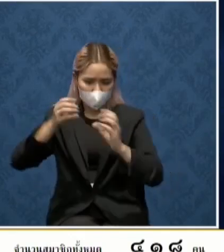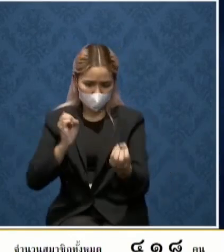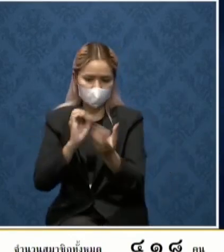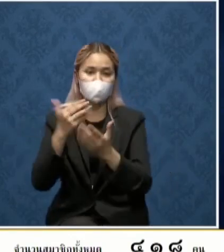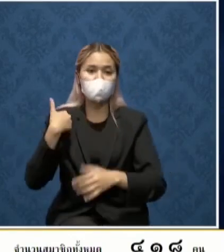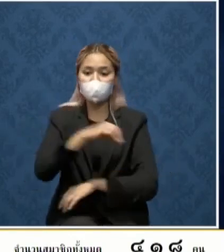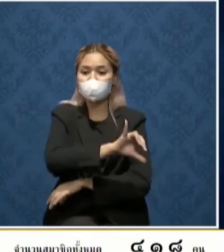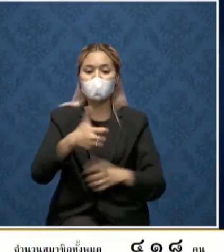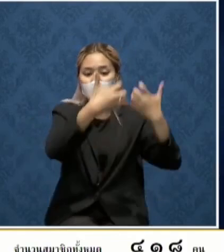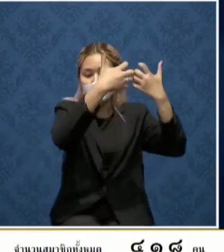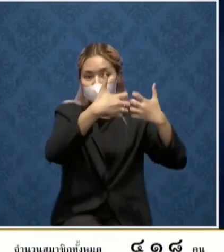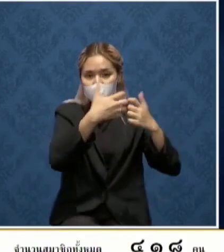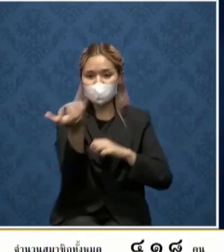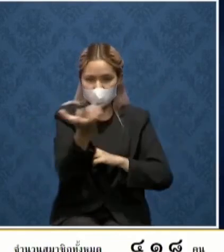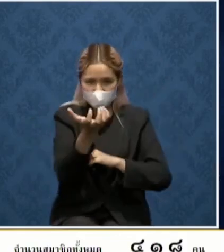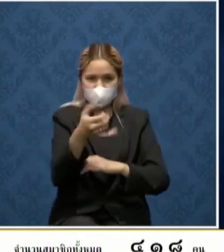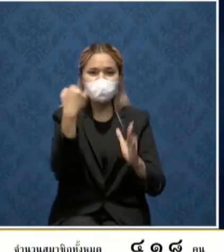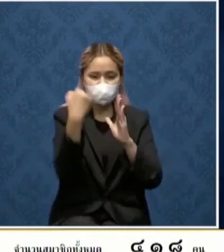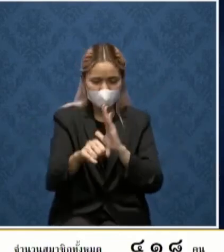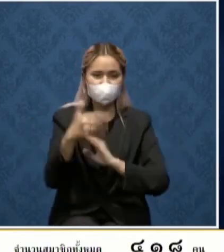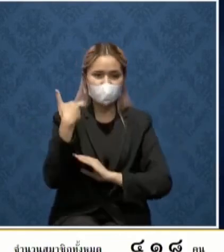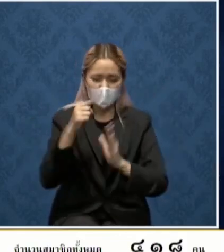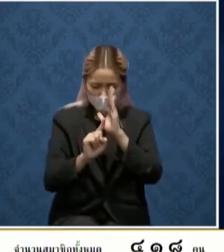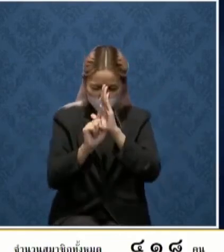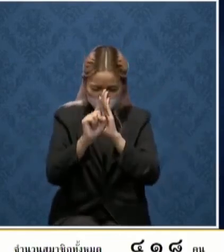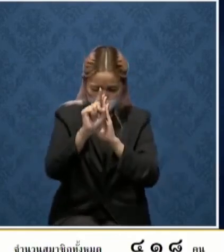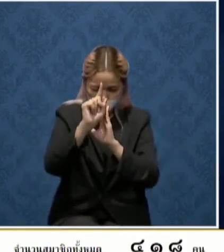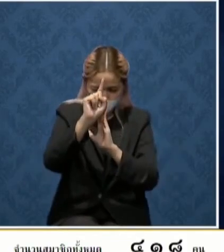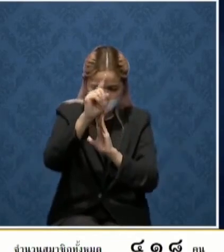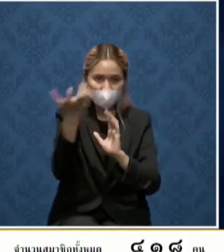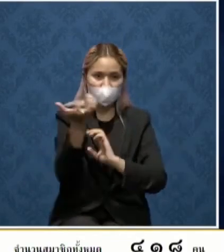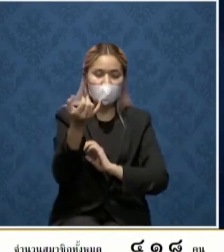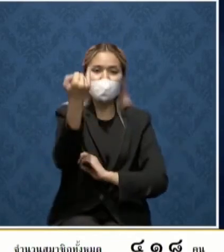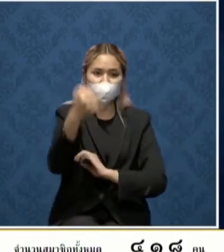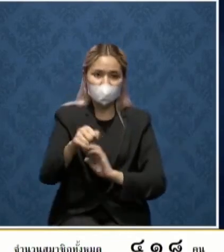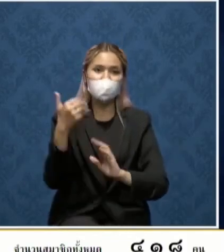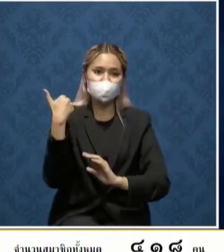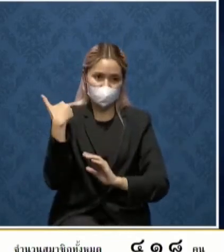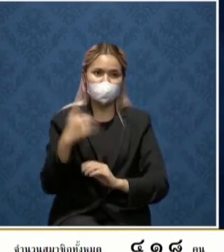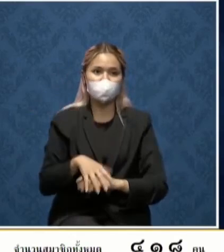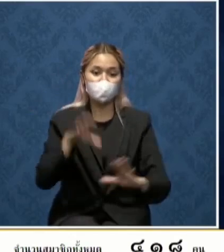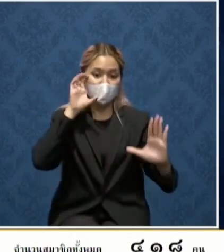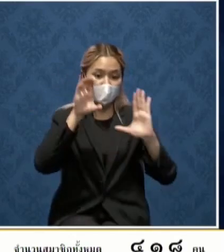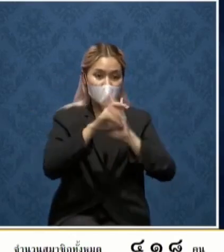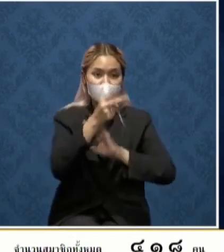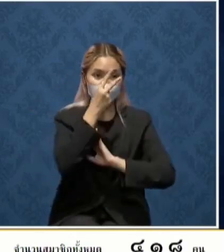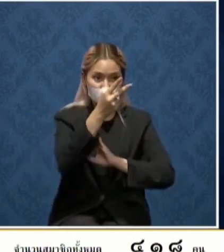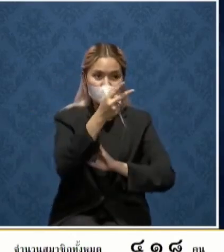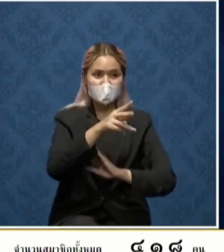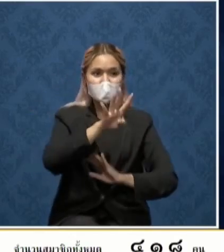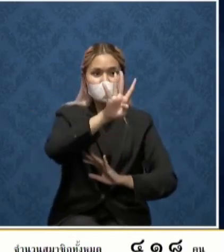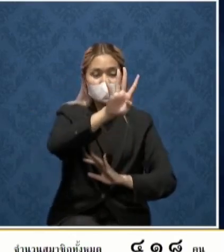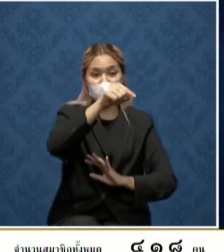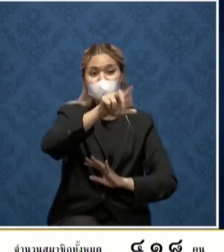เคื่จัรไตัว มค่าสั่นเสDireนที่ผิดปกติ สูงเกินมาตรฐานในชไล่นนะครบ ตัเล็กนดหนึ่งตั้งแต่ข้อ 4.3.